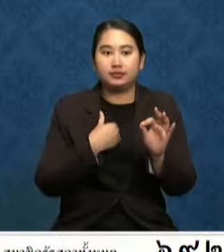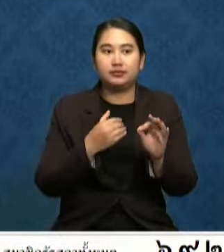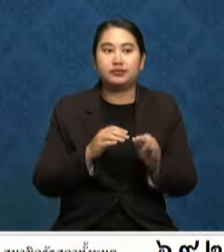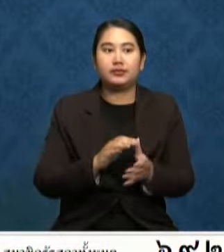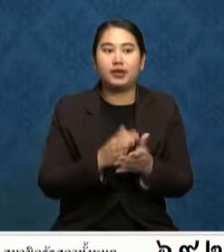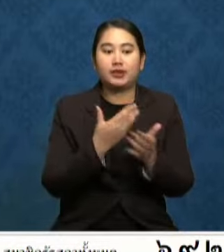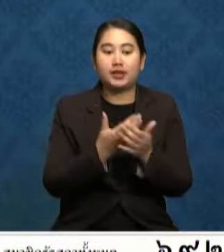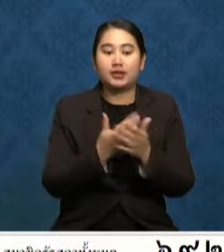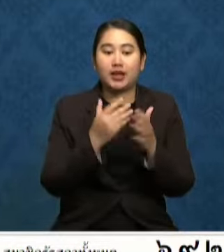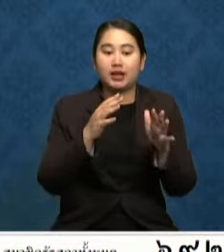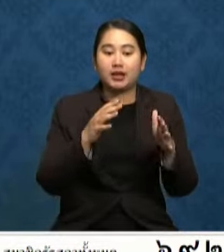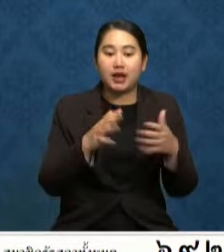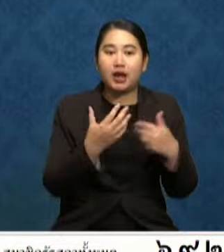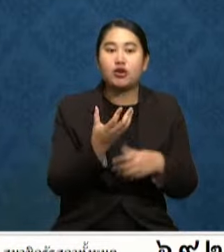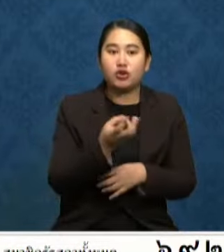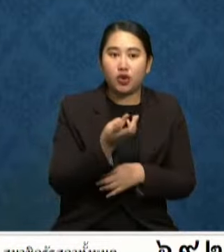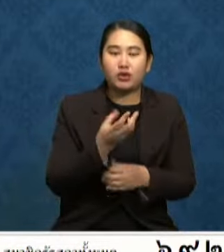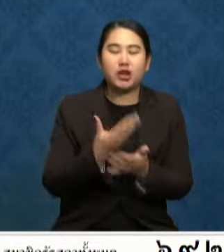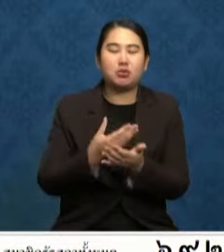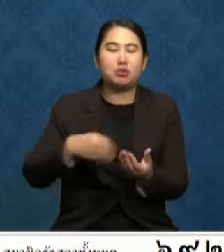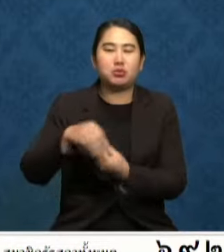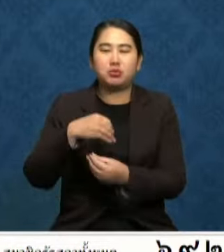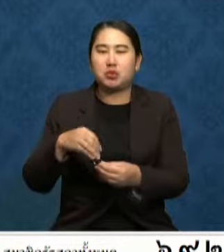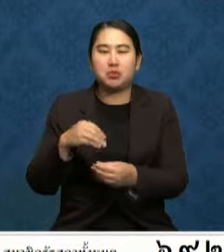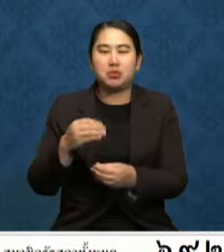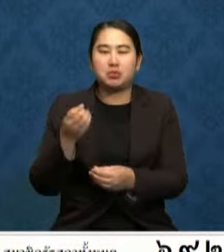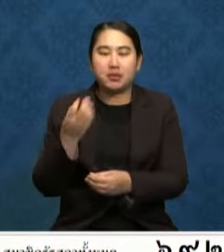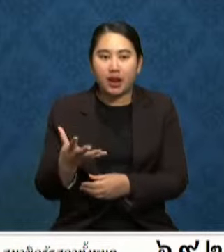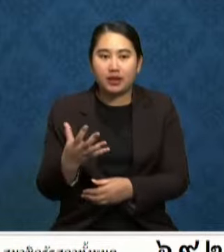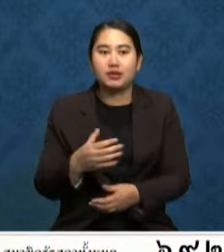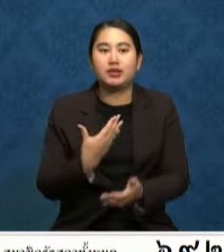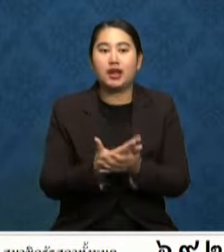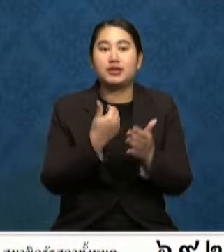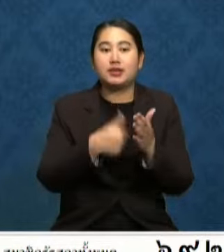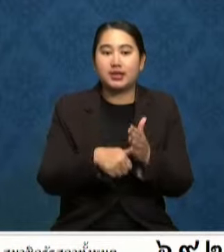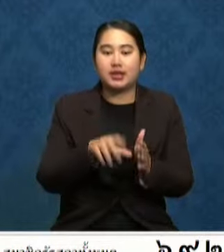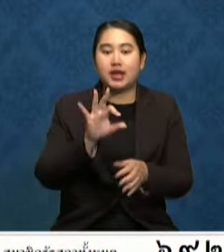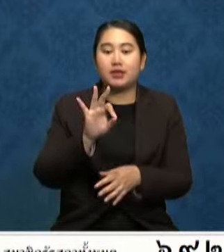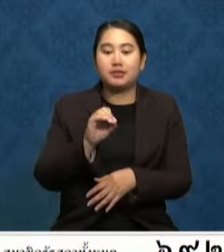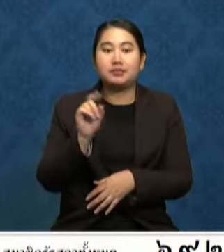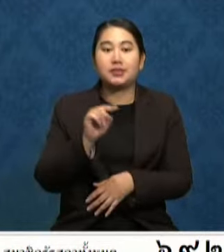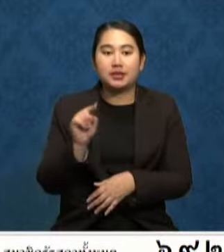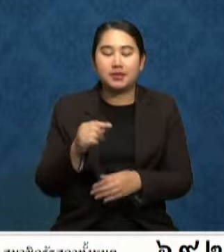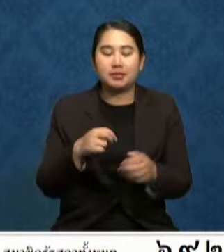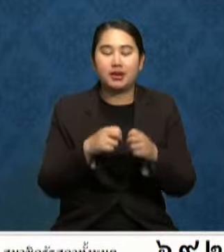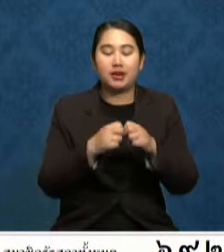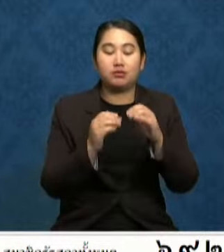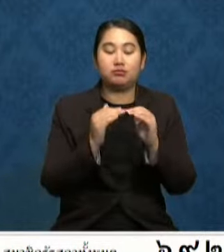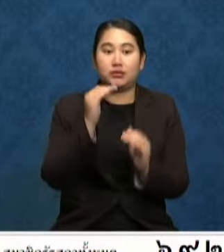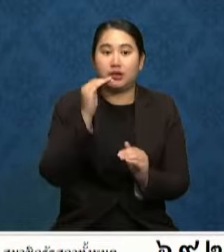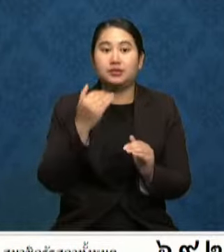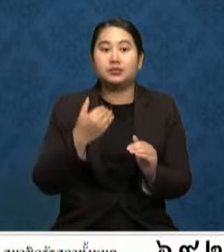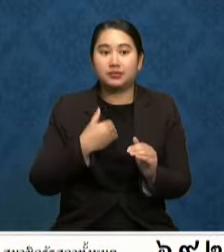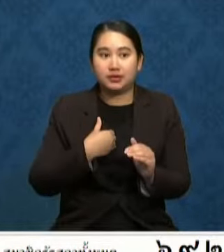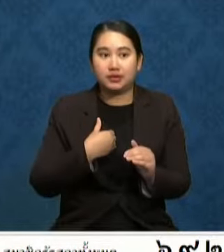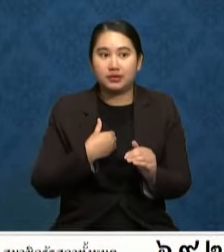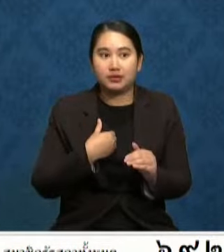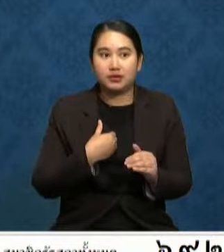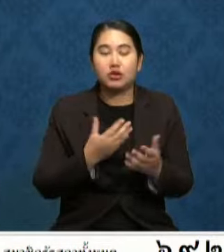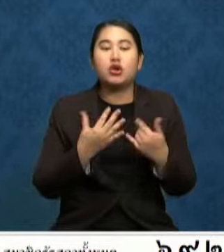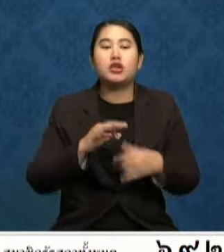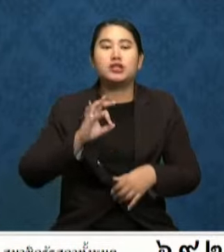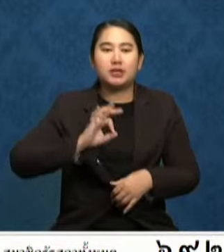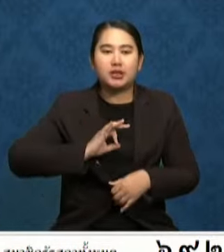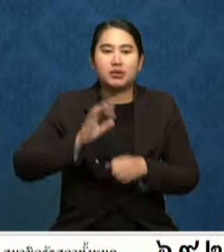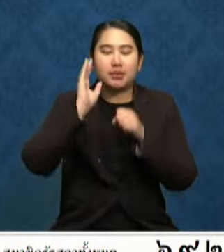ลายได้ไม่พอรายใจนี่ขวาเรือนเยอะขียนไ้ดมสบาทครความเหอมลำสูงนี่สมาชิคเราก